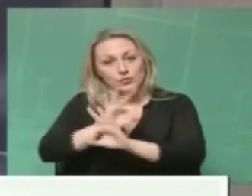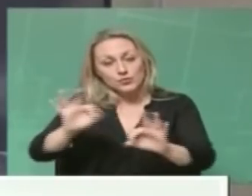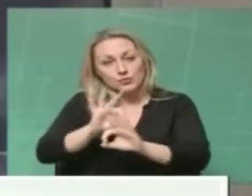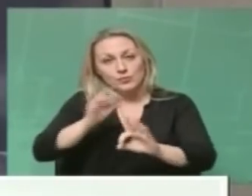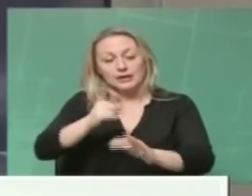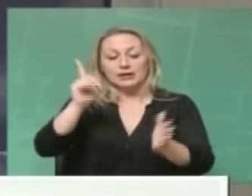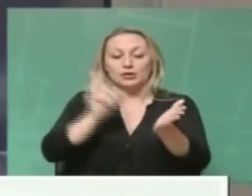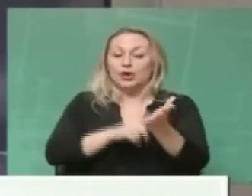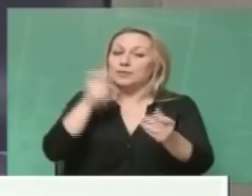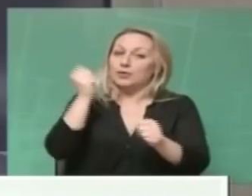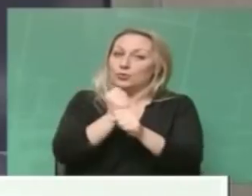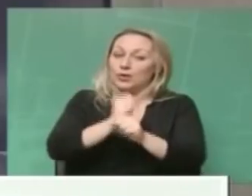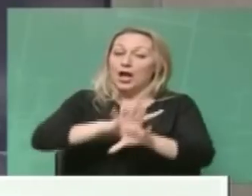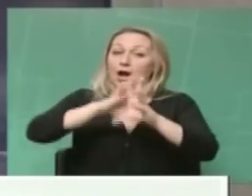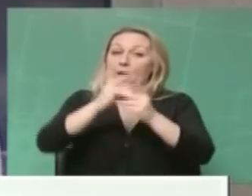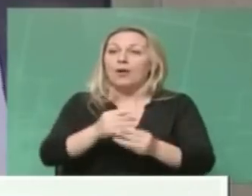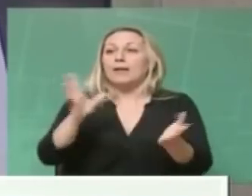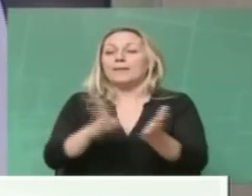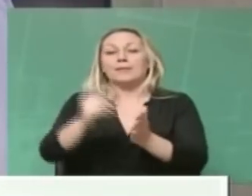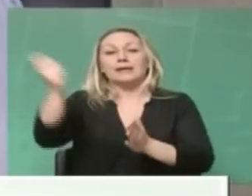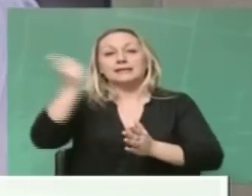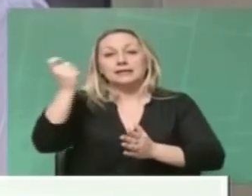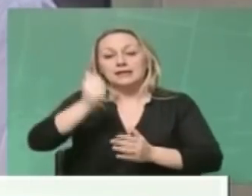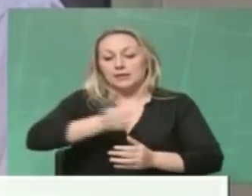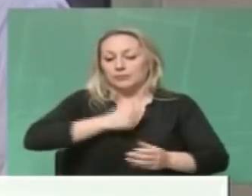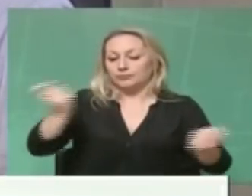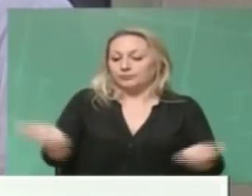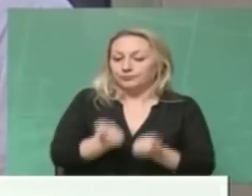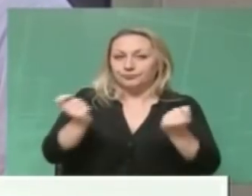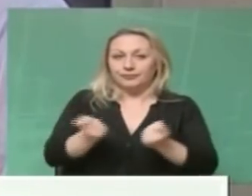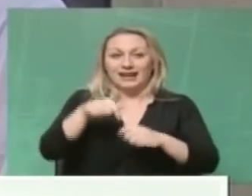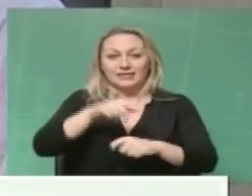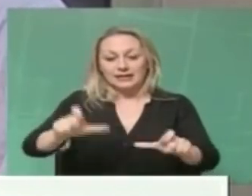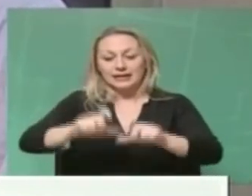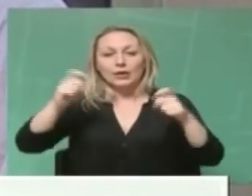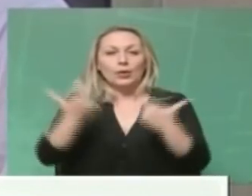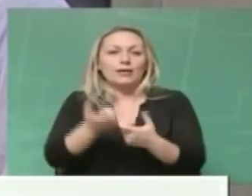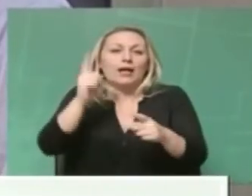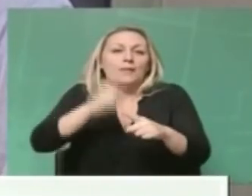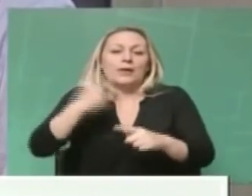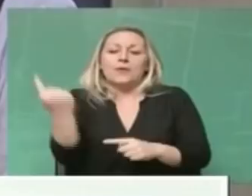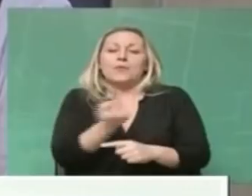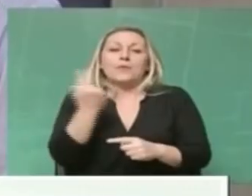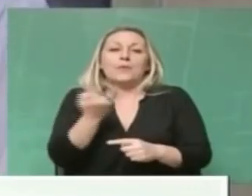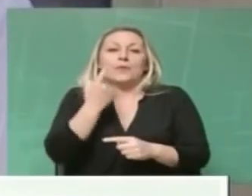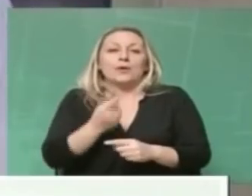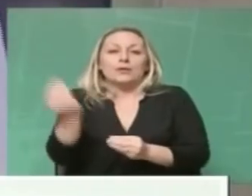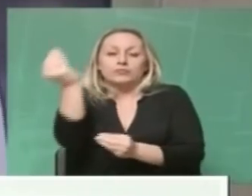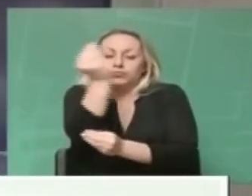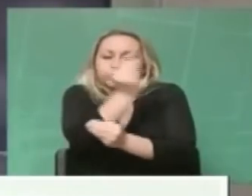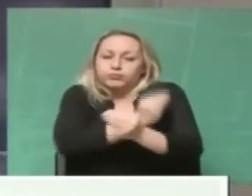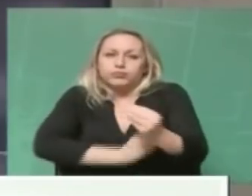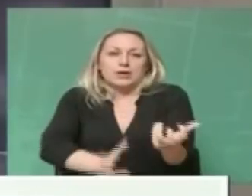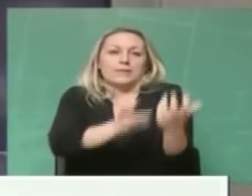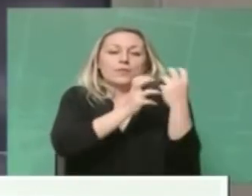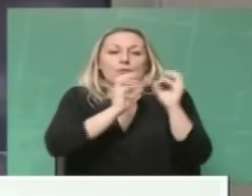νόμιμα δουλεύουν δηλαδή και πληρώνουν, είναι συνταξιούχοι, είναι αυτοαπασχολούμενοι, τα βάρη για μια λαϊκή οικογένεια διαρκώς συσσωρεύονται. Το ερώτημα